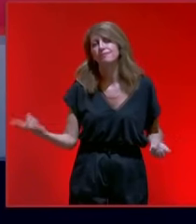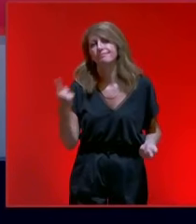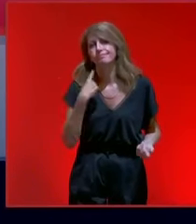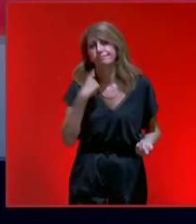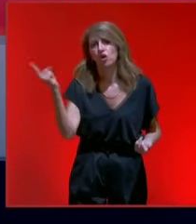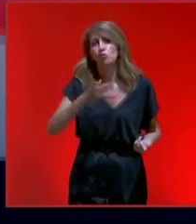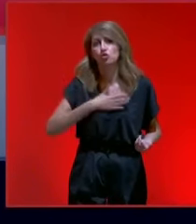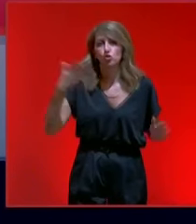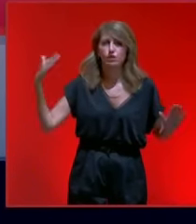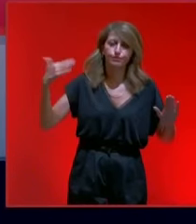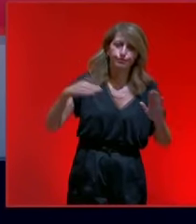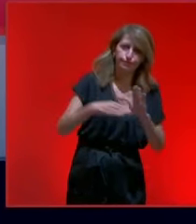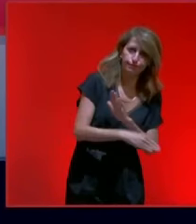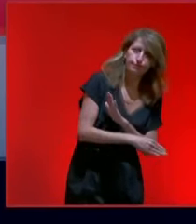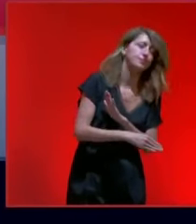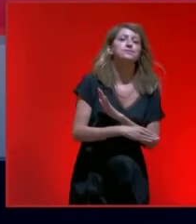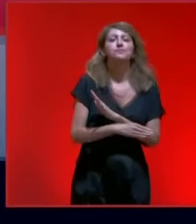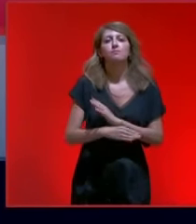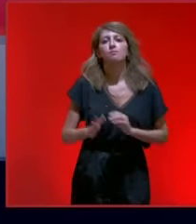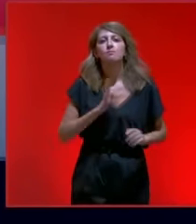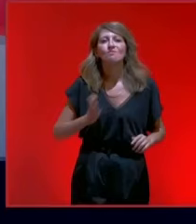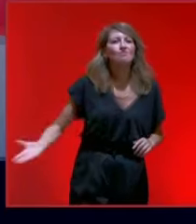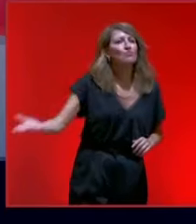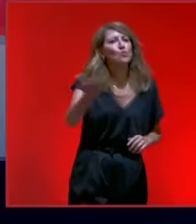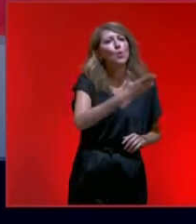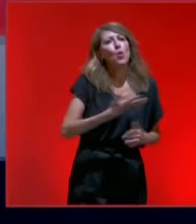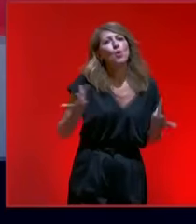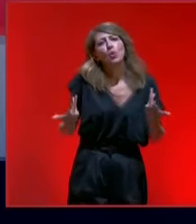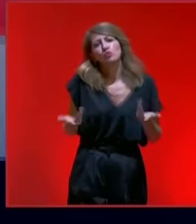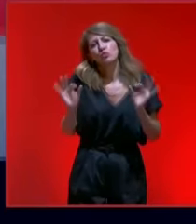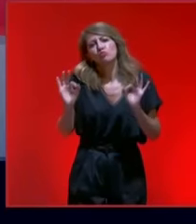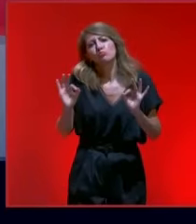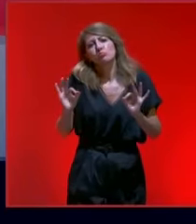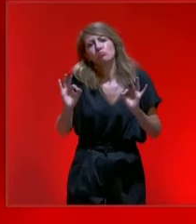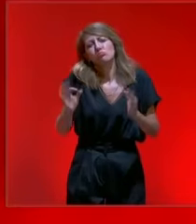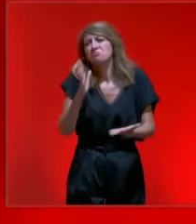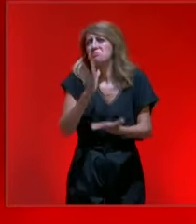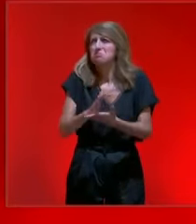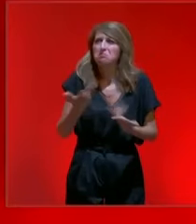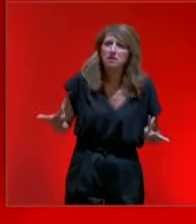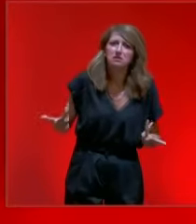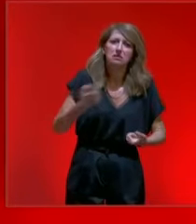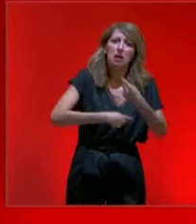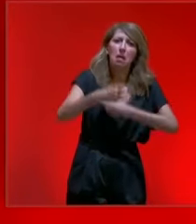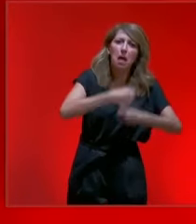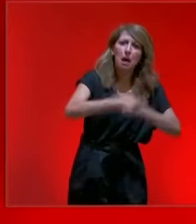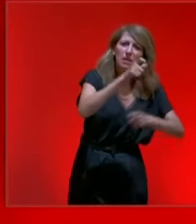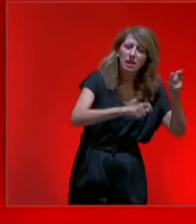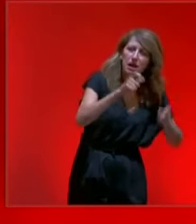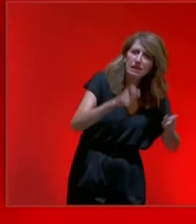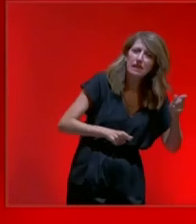της μεσαίας τάξης, των μικρών και μεσαίων επιχειρήσεων, οι αυτοαπασχολούμενοι, δεν μπορεί να παρά να